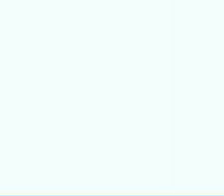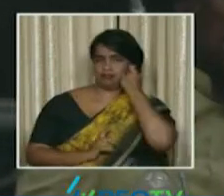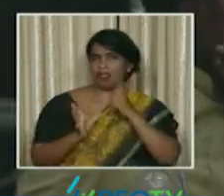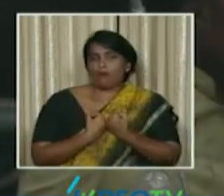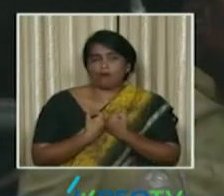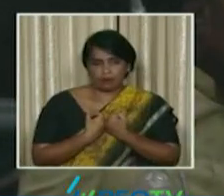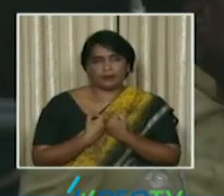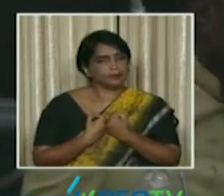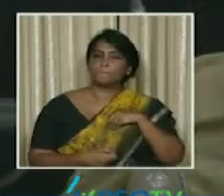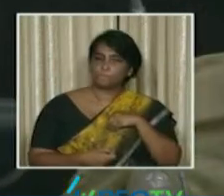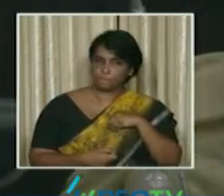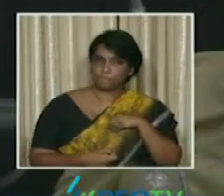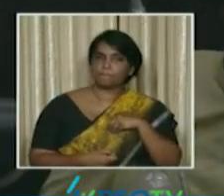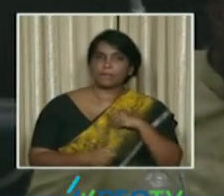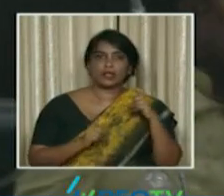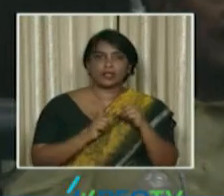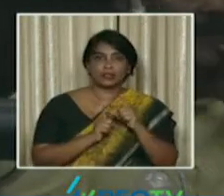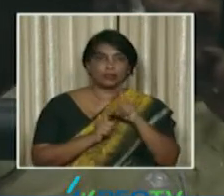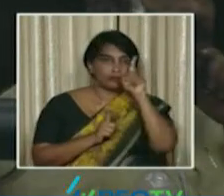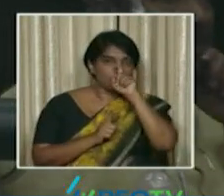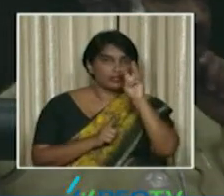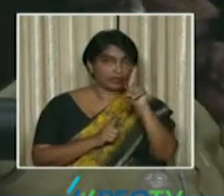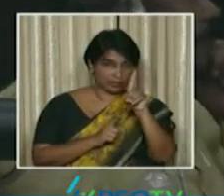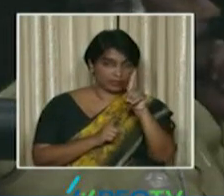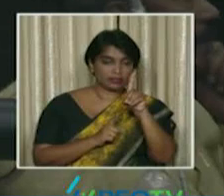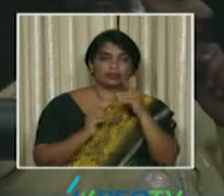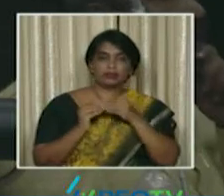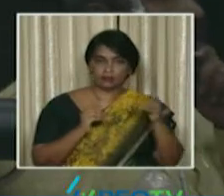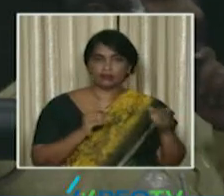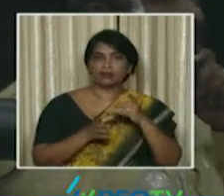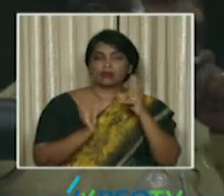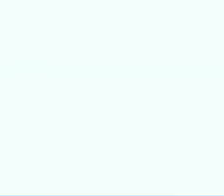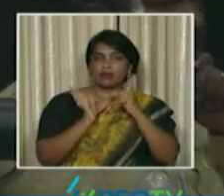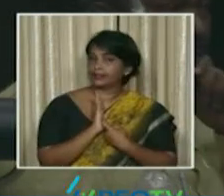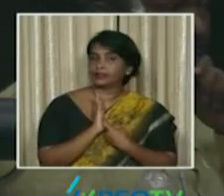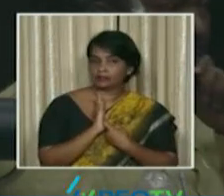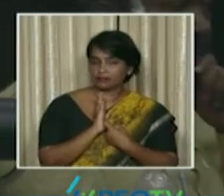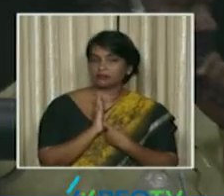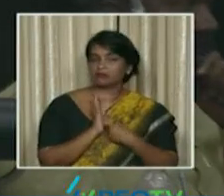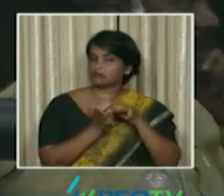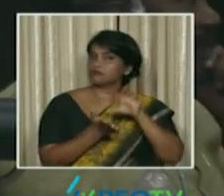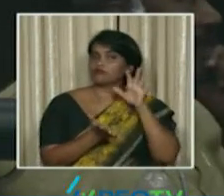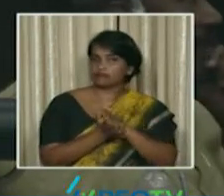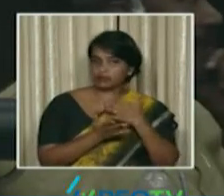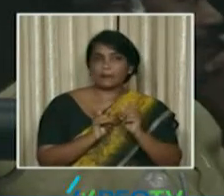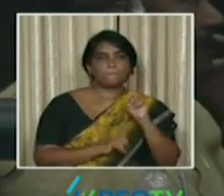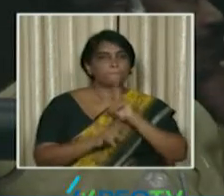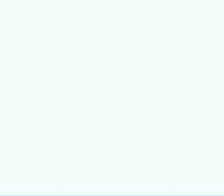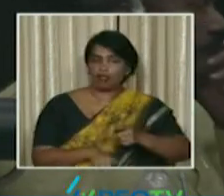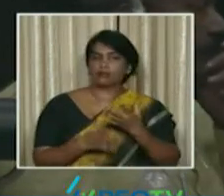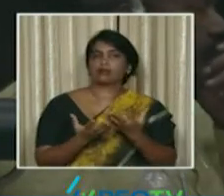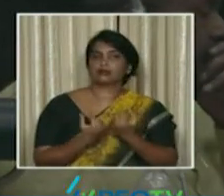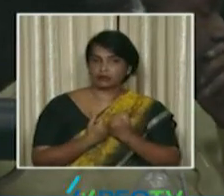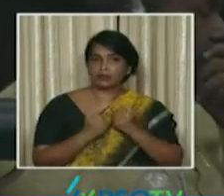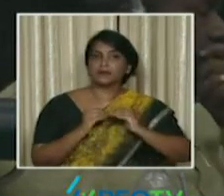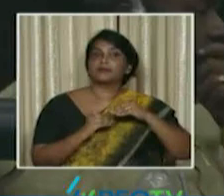නිසා ඔවුන් එකඟ වුණා දෙසැම්බර් මාසේ 31 වෙනිදා වෙනකොට මේ කැසිනෝ නියාමන රෙගුලාසිය පිහිටුවලා පාර්ලිමේන්තුවේ අනුමැති අරගෙන